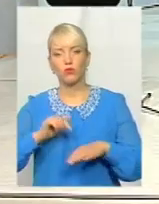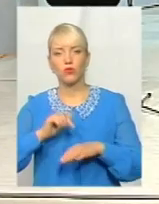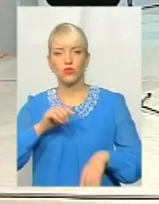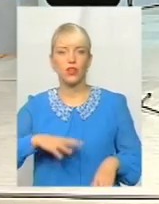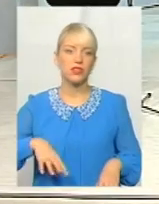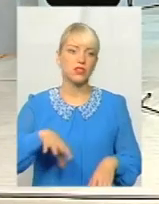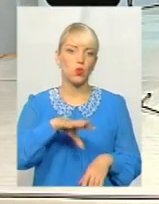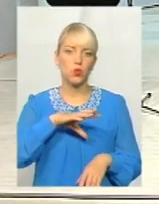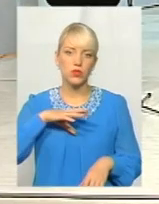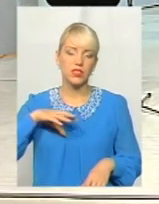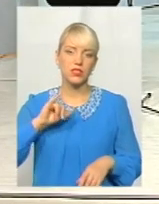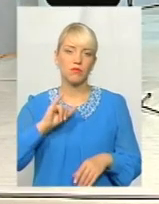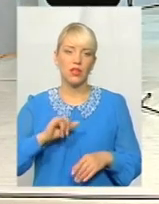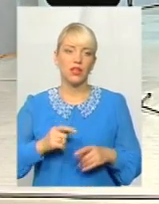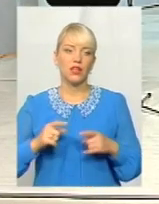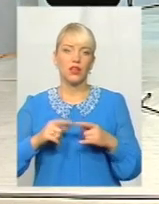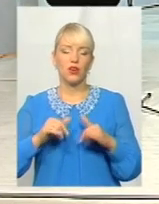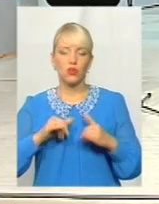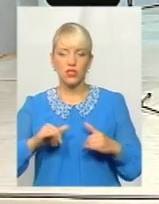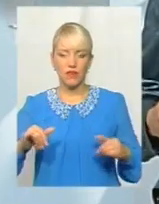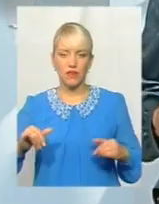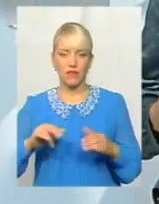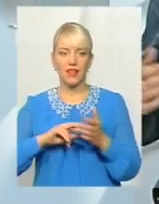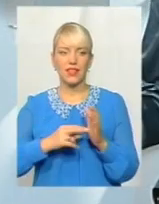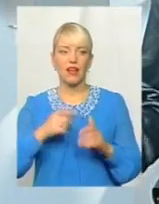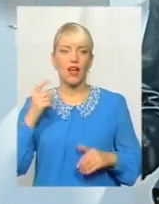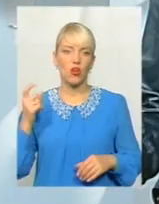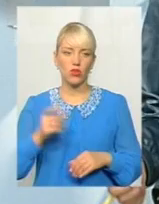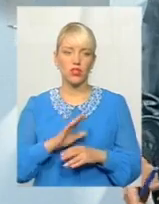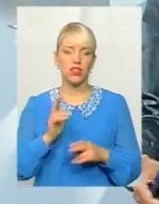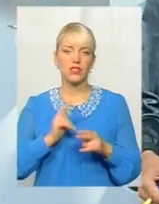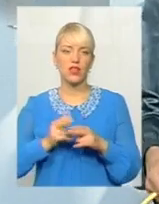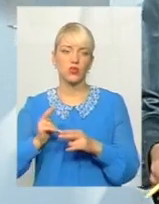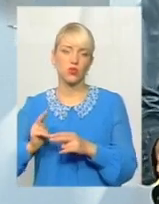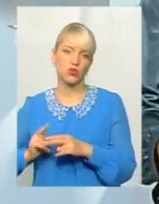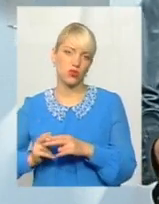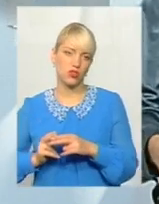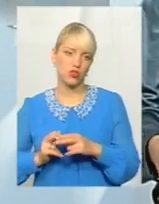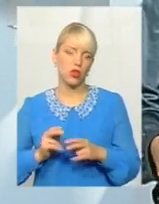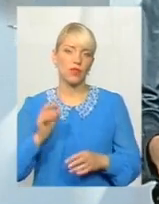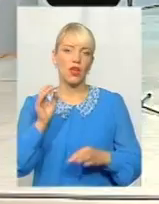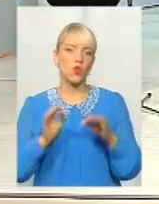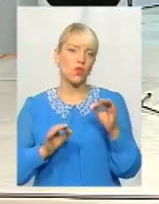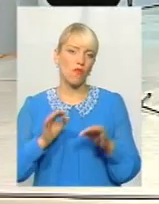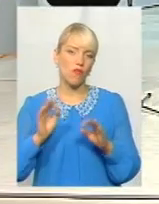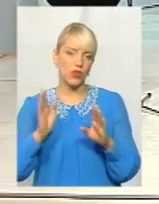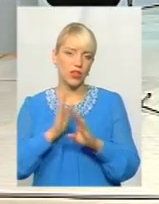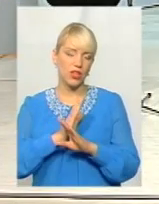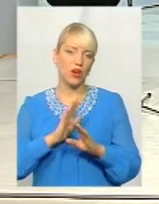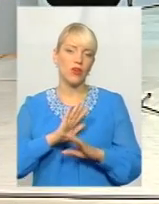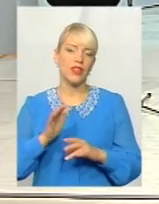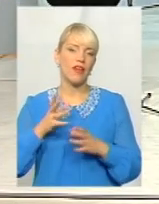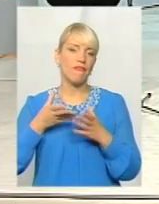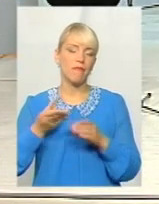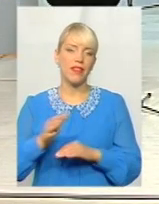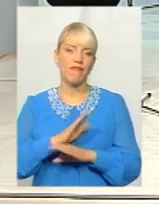і розвивати економіку, не шкодячи, не зашкоджуючи довкіллю і не впливаючи